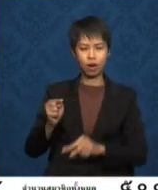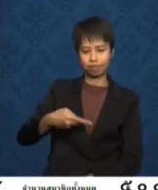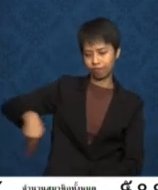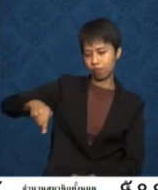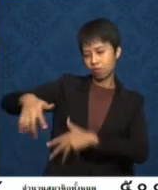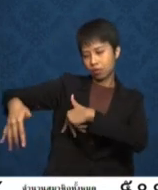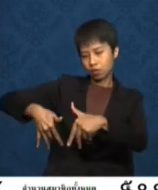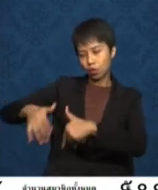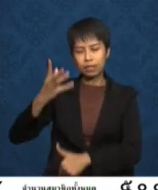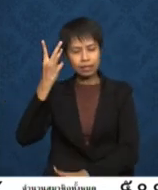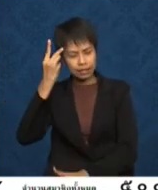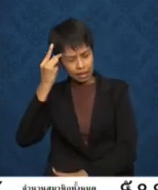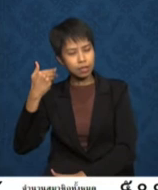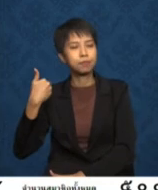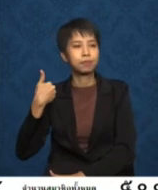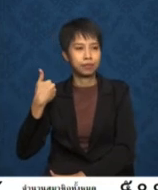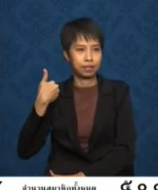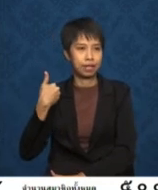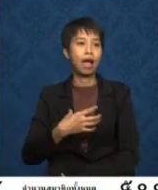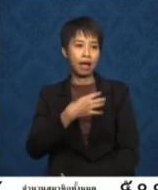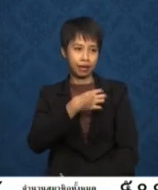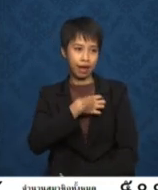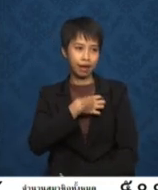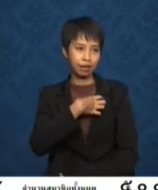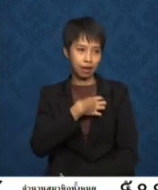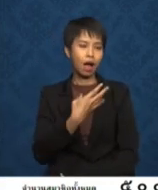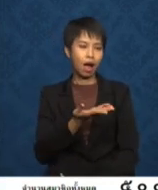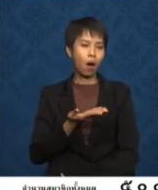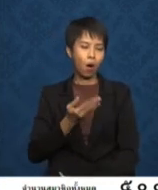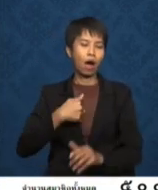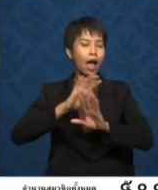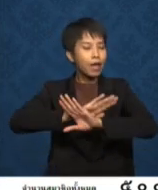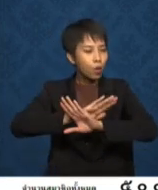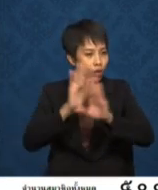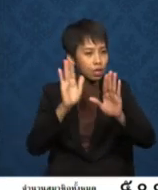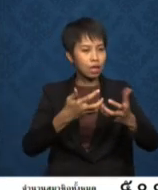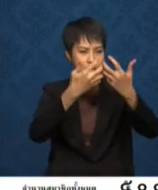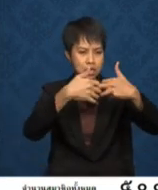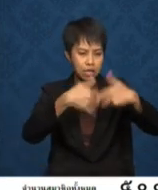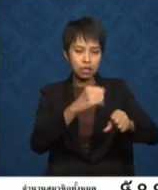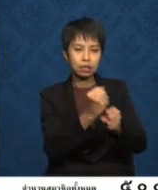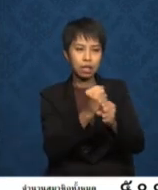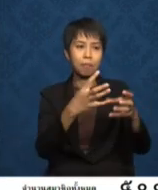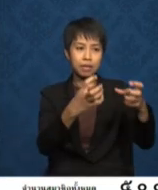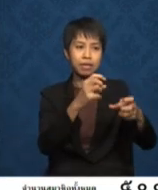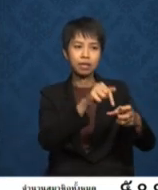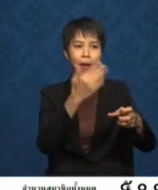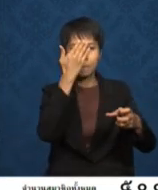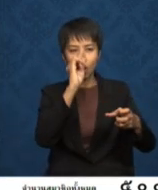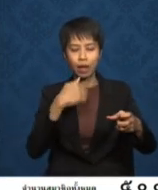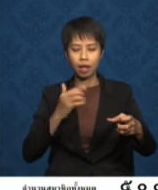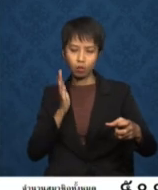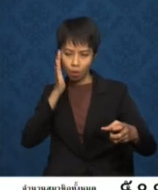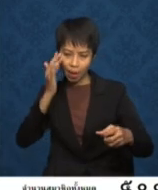ตวามวตกกังวล และยัอยากให้มีการประกาสใหยกเลกหห Elaineเพื่ใอนาคตจะได้ไม่มีการขอ